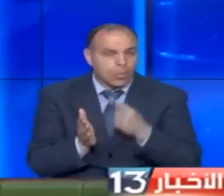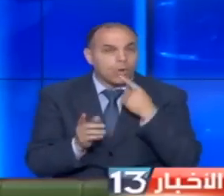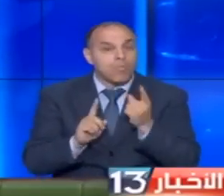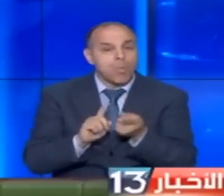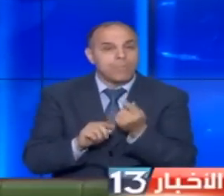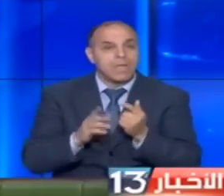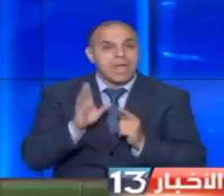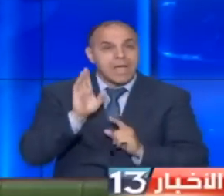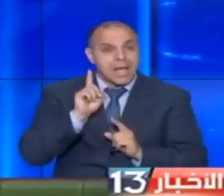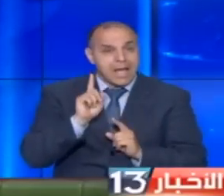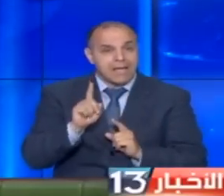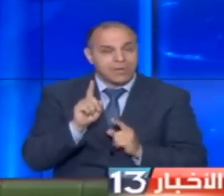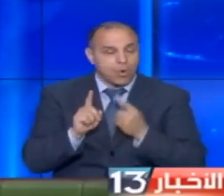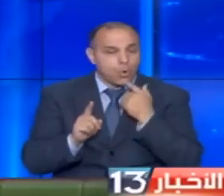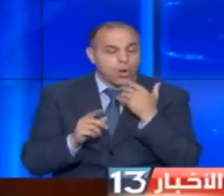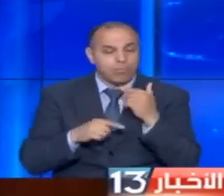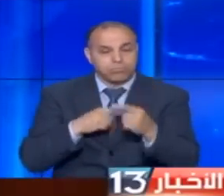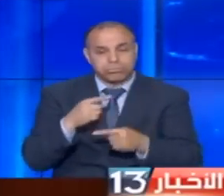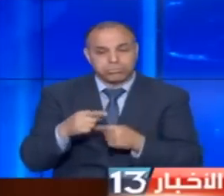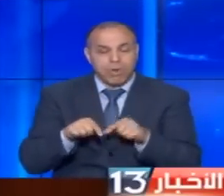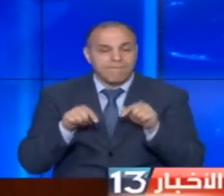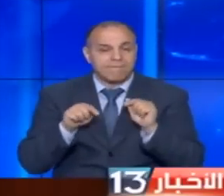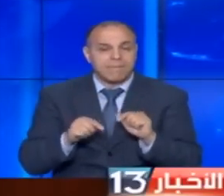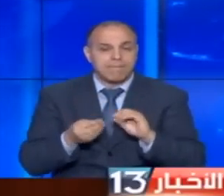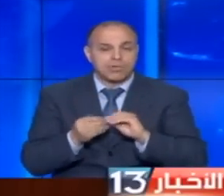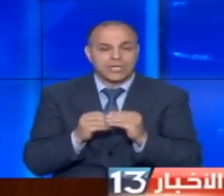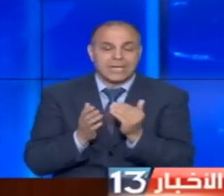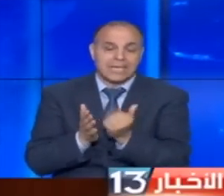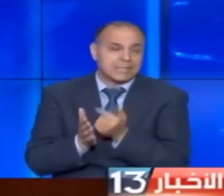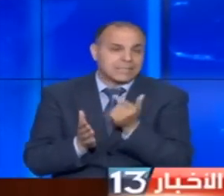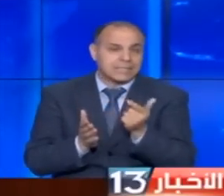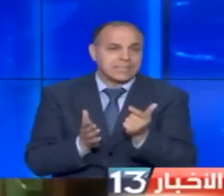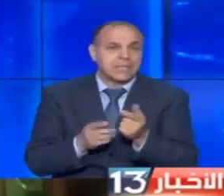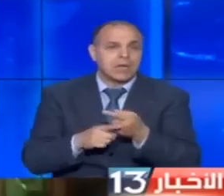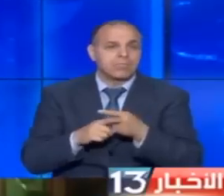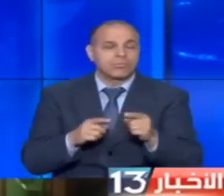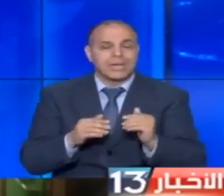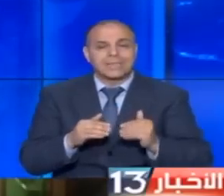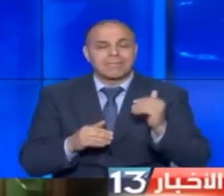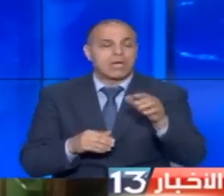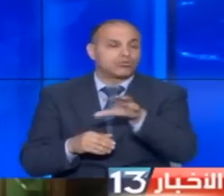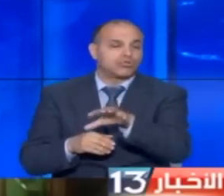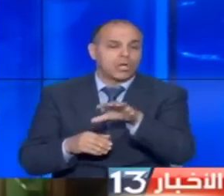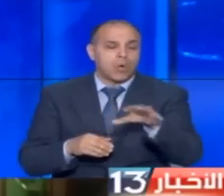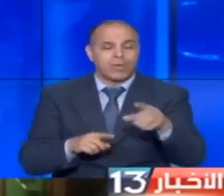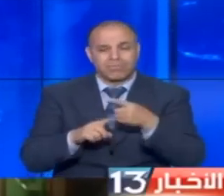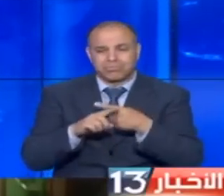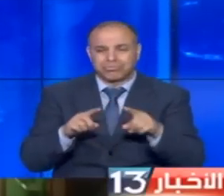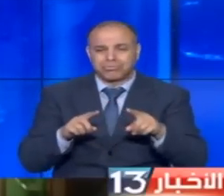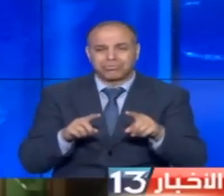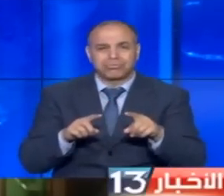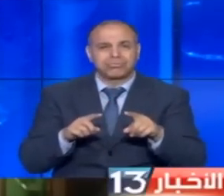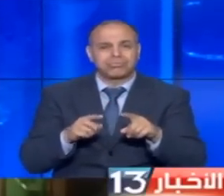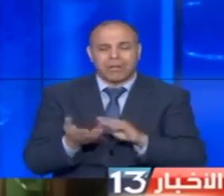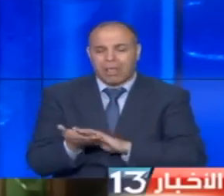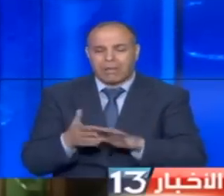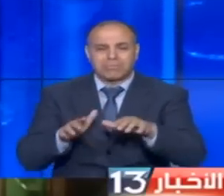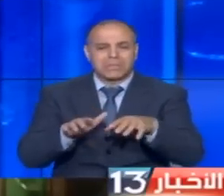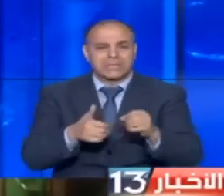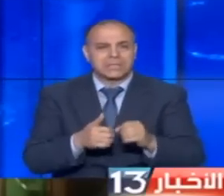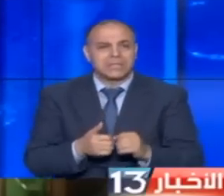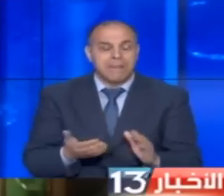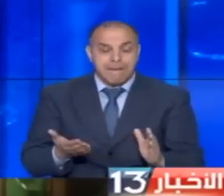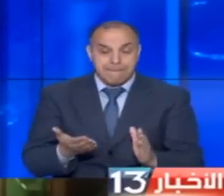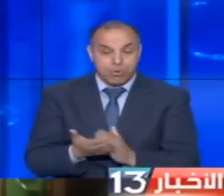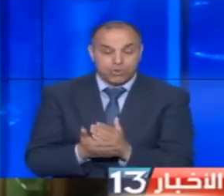خاصه وانه يتزامن مع وجود ازمه اقتصاديه واختلالا في التنميه الجهويه وتدهور للبنيه التحتيه المشروع